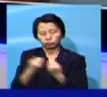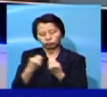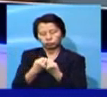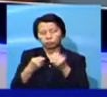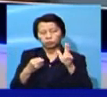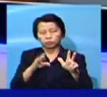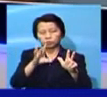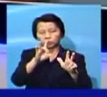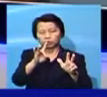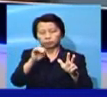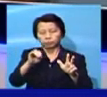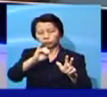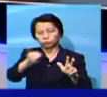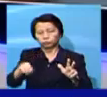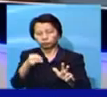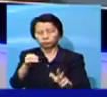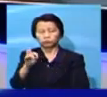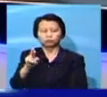R80